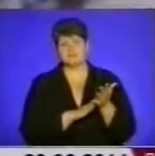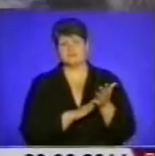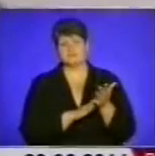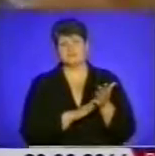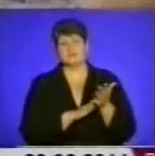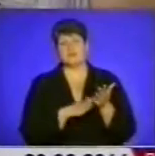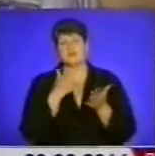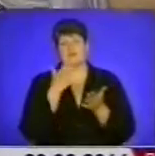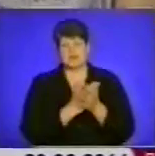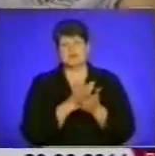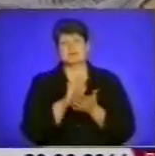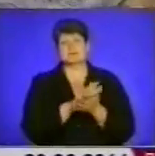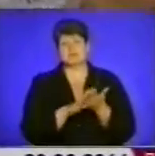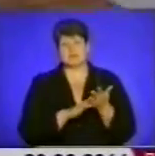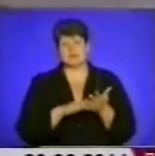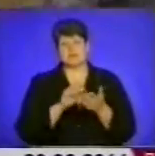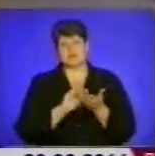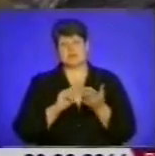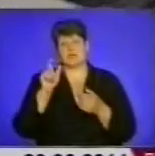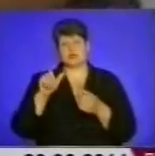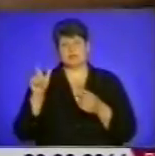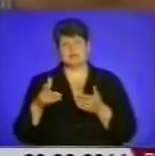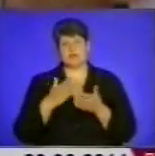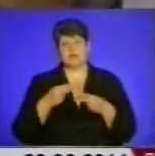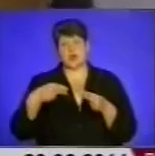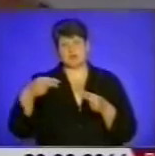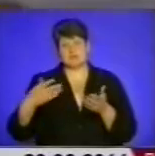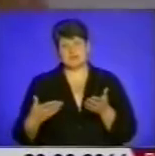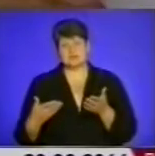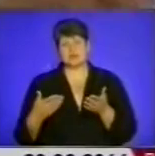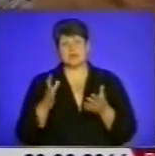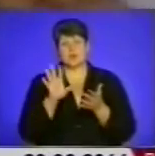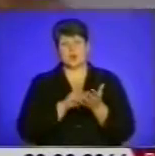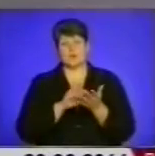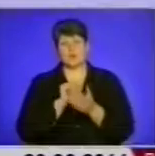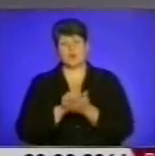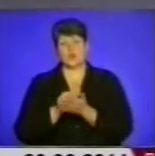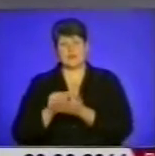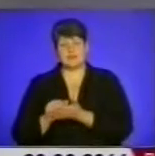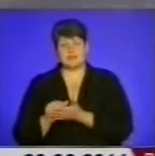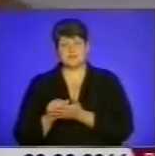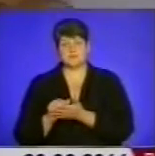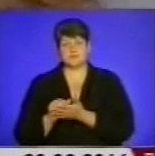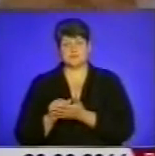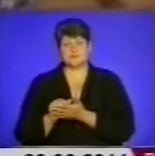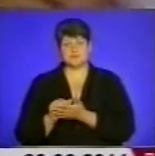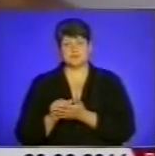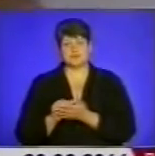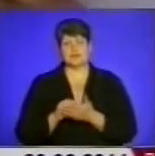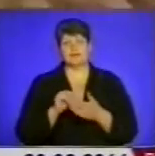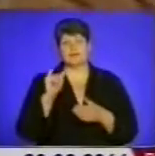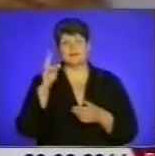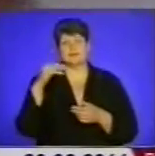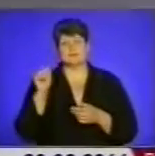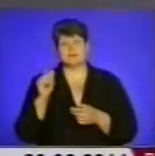Тобто є заява, яку писала людина. Є розписка, є копії документів, індивікаційний код.